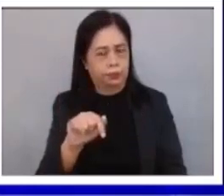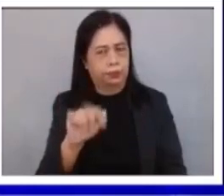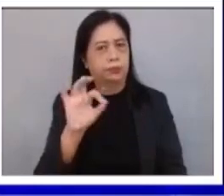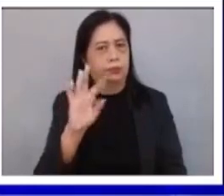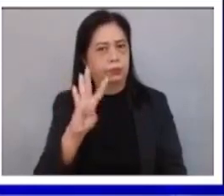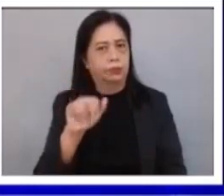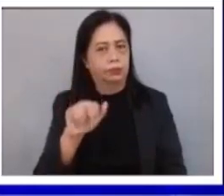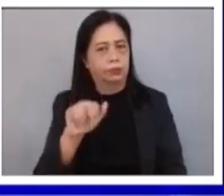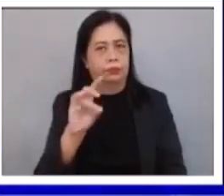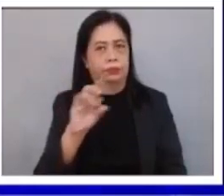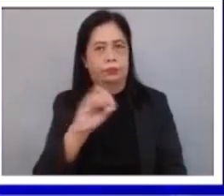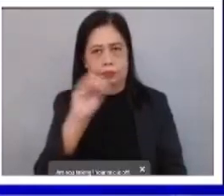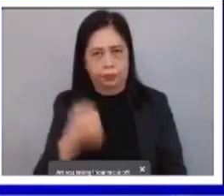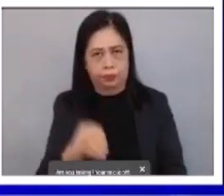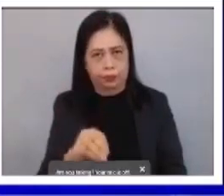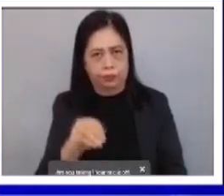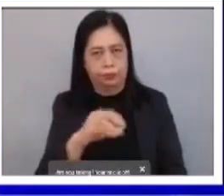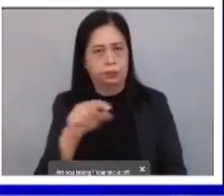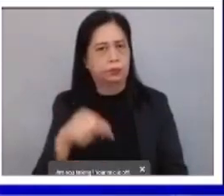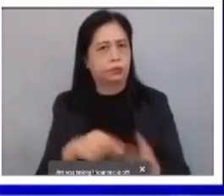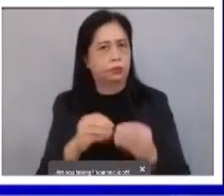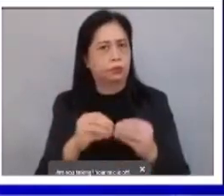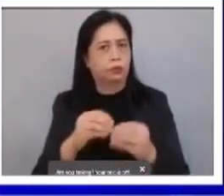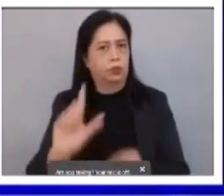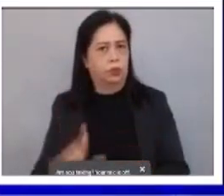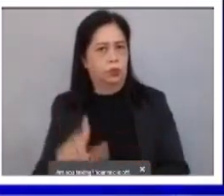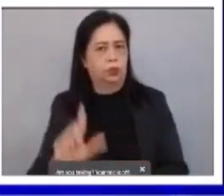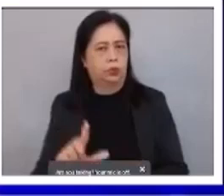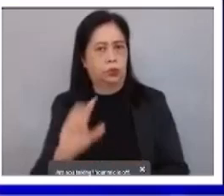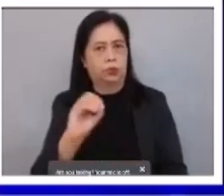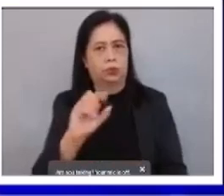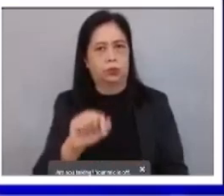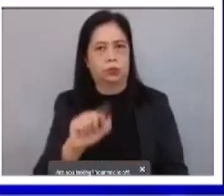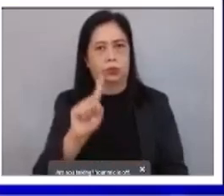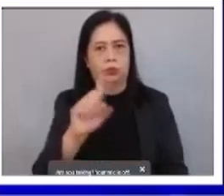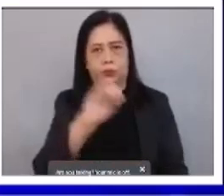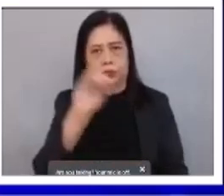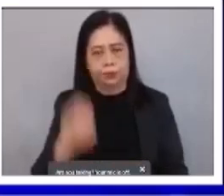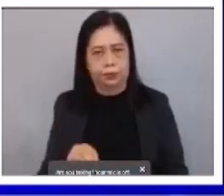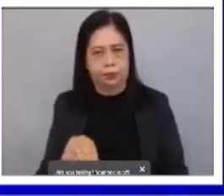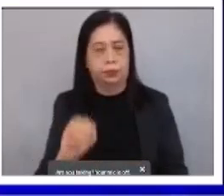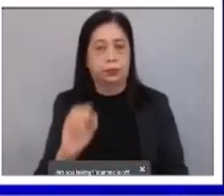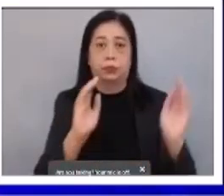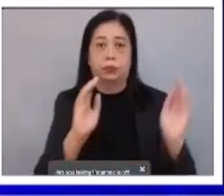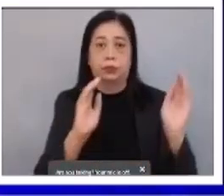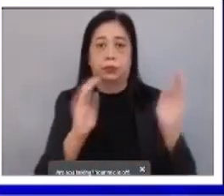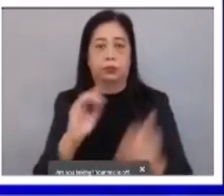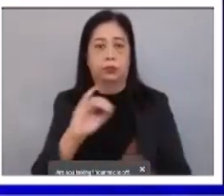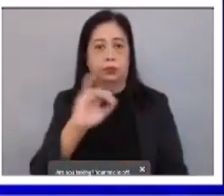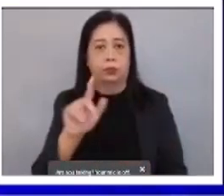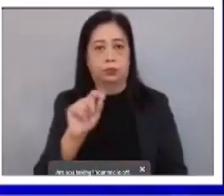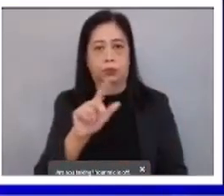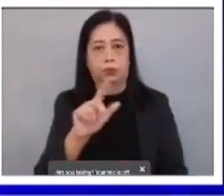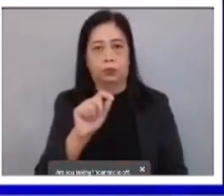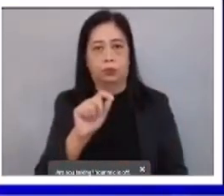94.7% at ito ay mas mababa ng 0.1% kumpara nung Hulyo 2022 na